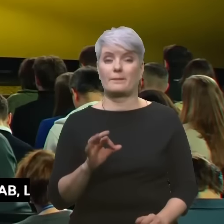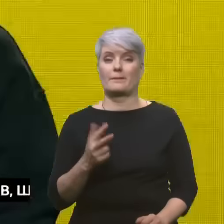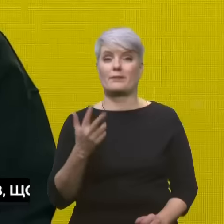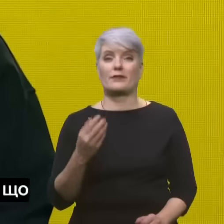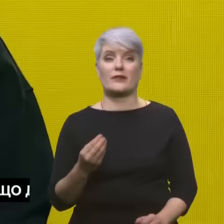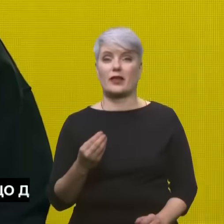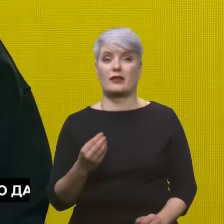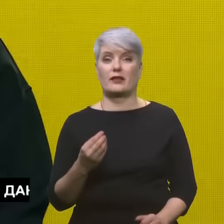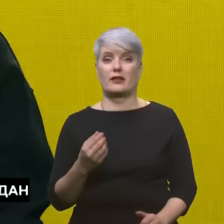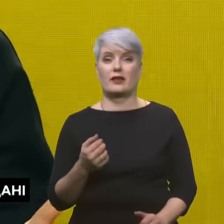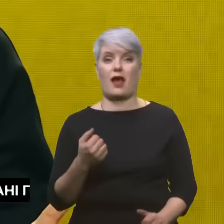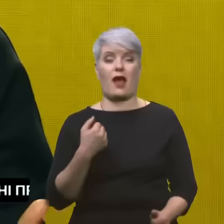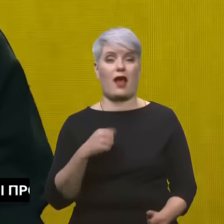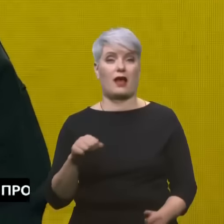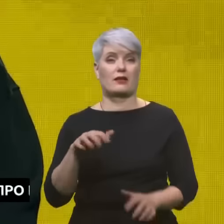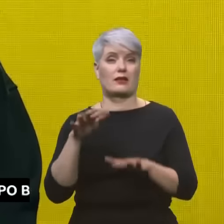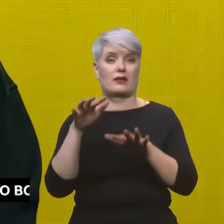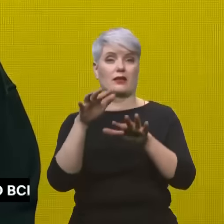трьохденний тріумф